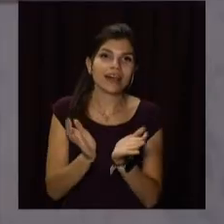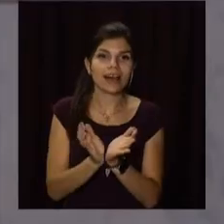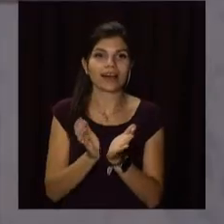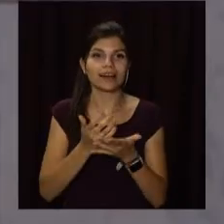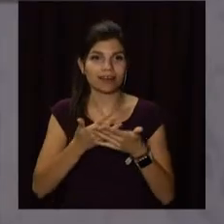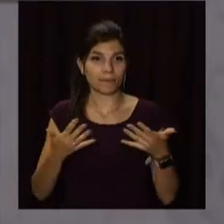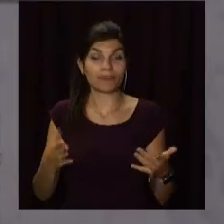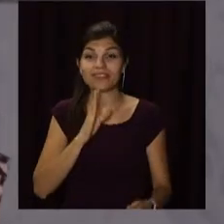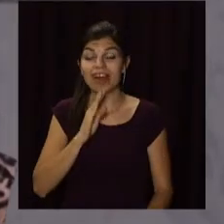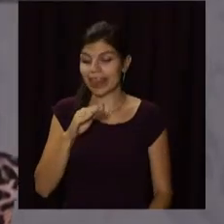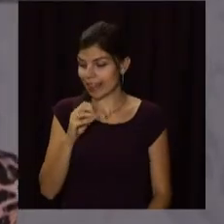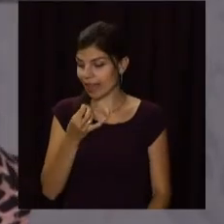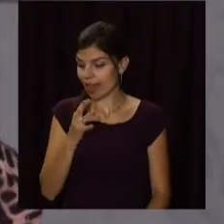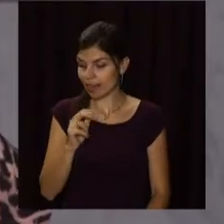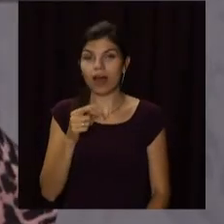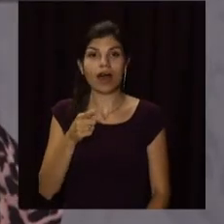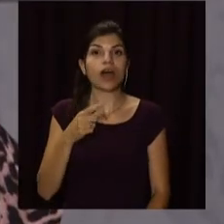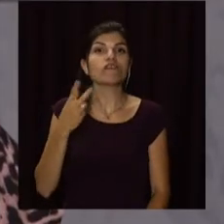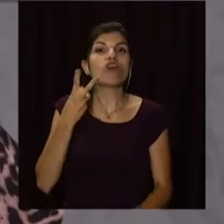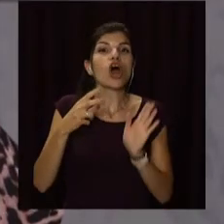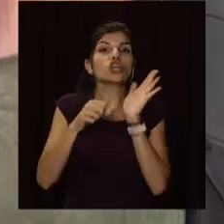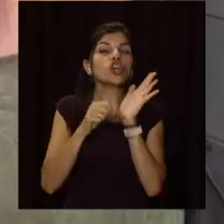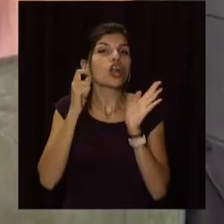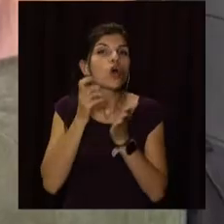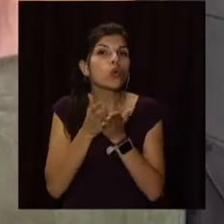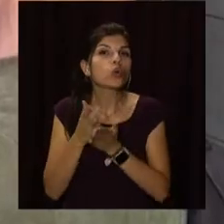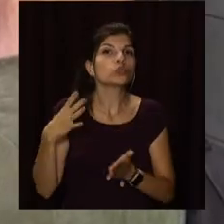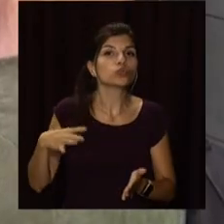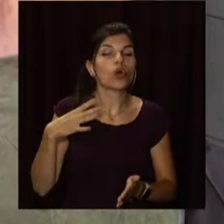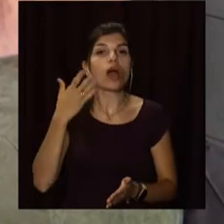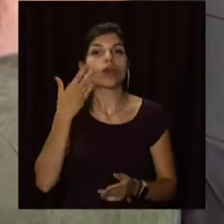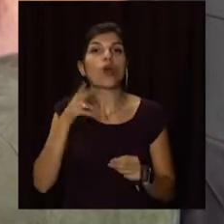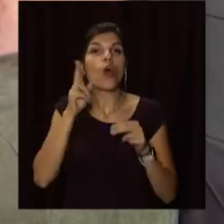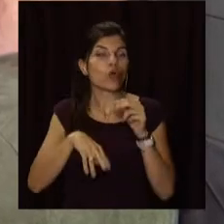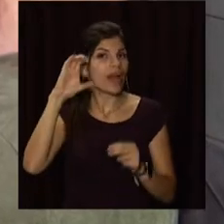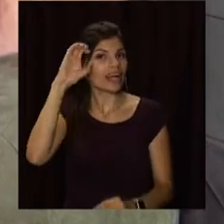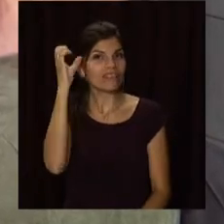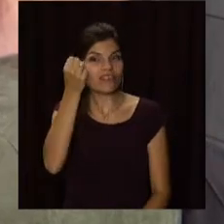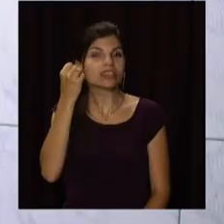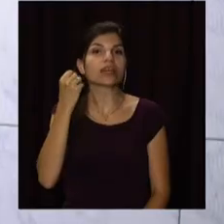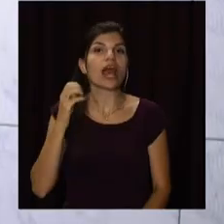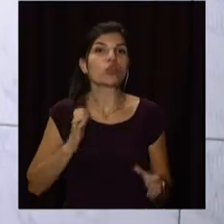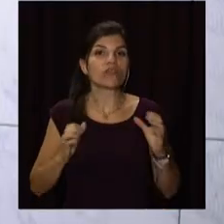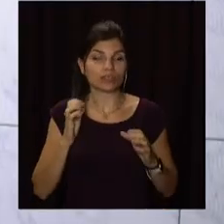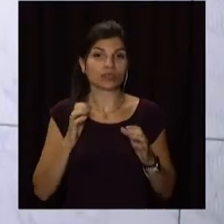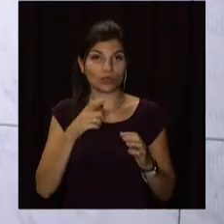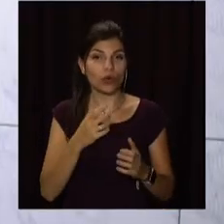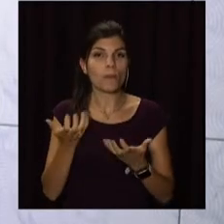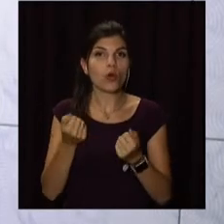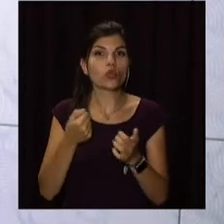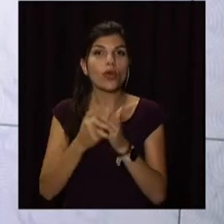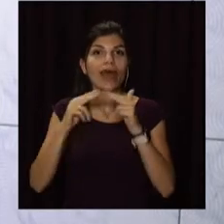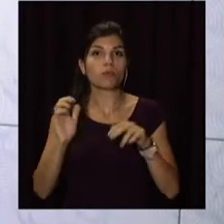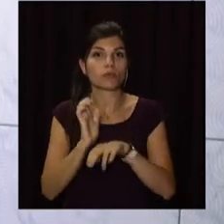Поставлю свої тарілочки. Тетяна Смикова 26 років чекала на квартиру. Відколи закінчила Криворізький університет, отримала направлення до